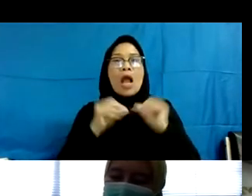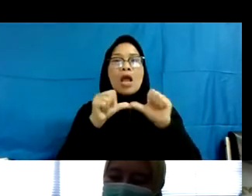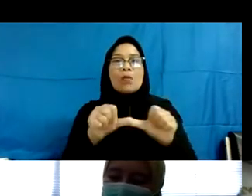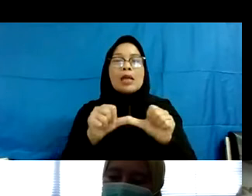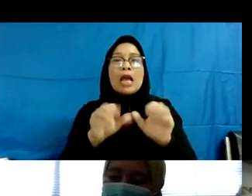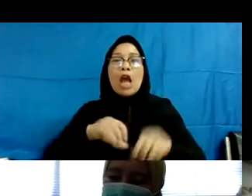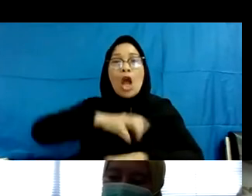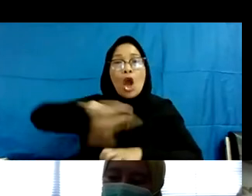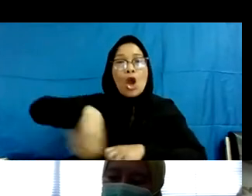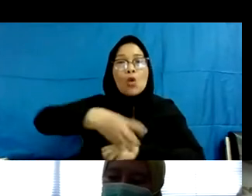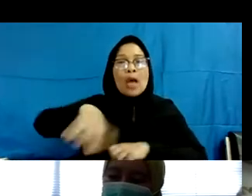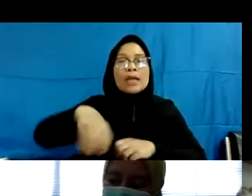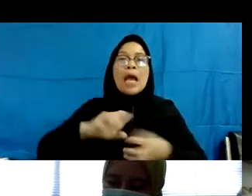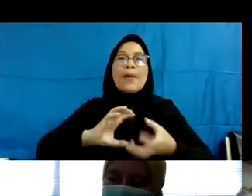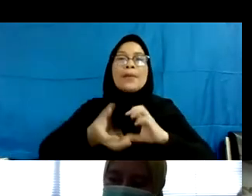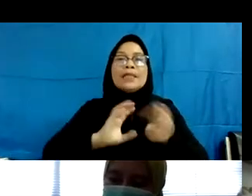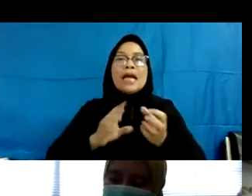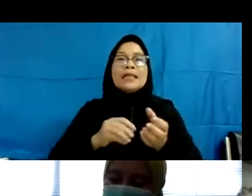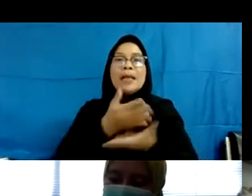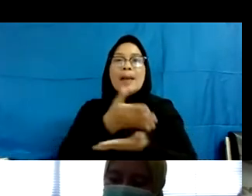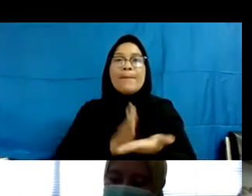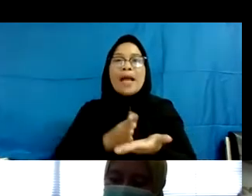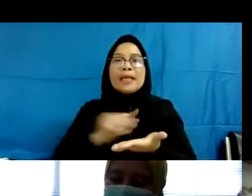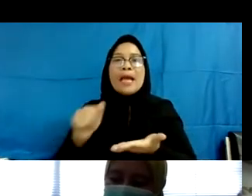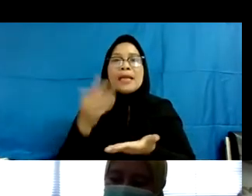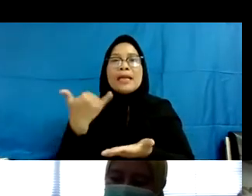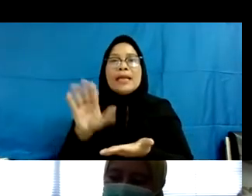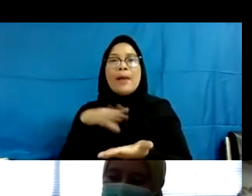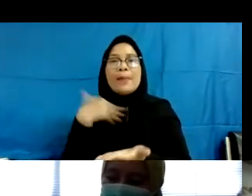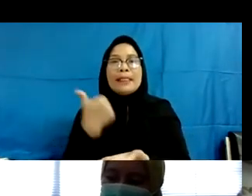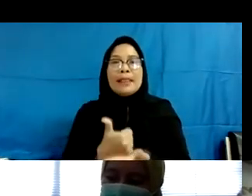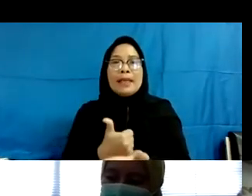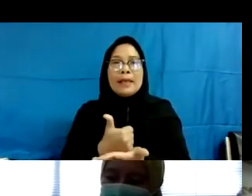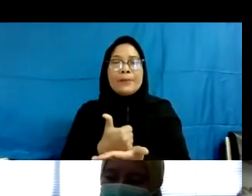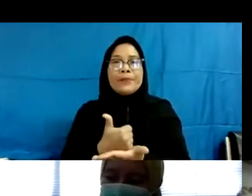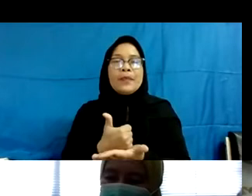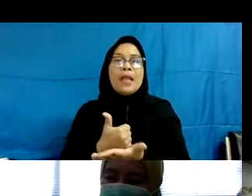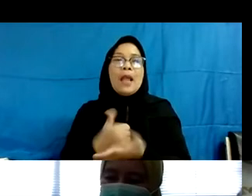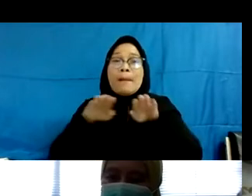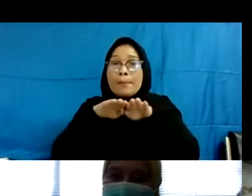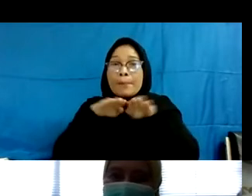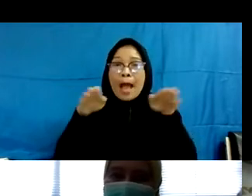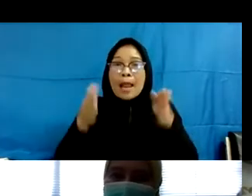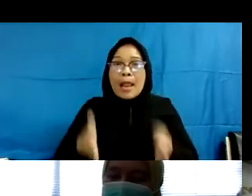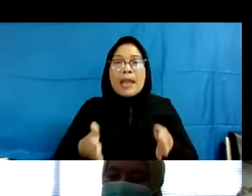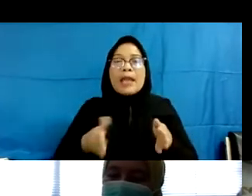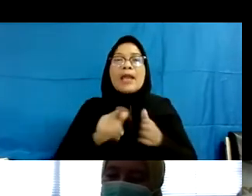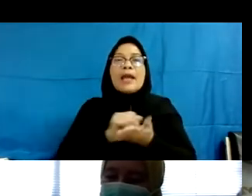keluarga menjadi bagian yang penting. Dan balai rehabilitasi atau balai